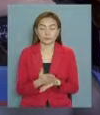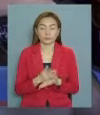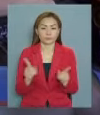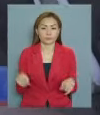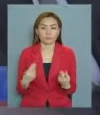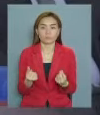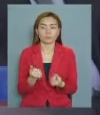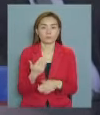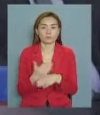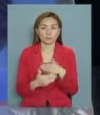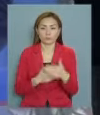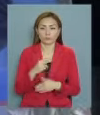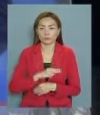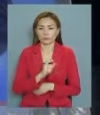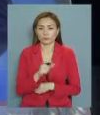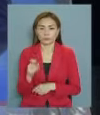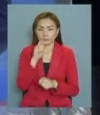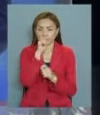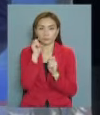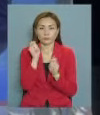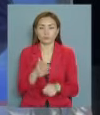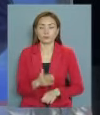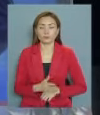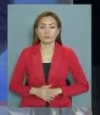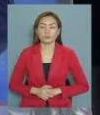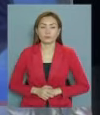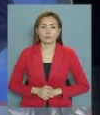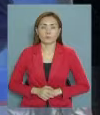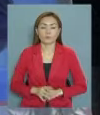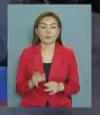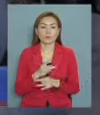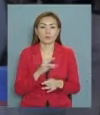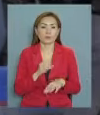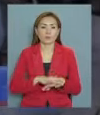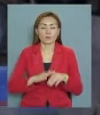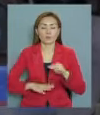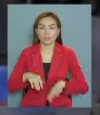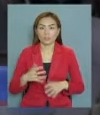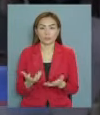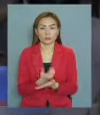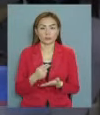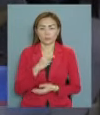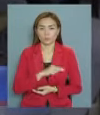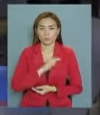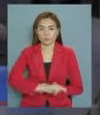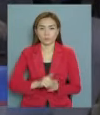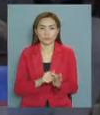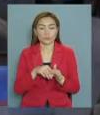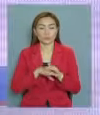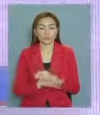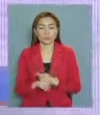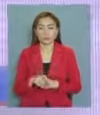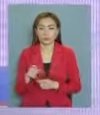дамуына сүбелі үлес қосқан жандарды алғыс хаттармен марапаттады. Бұл күні қаржы саласында жемісті еңбек етіп зейнетке шыққан